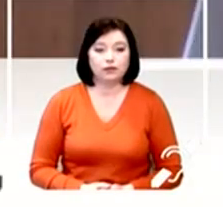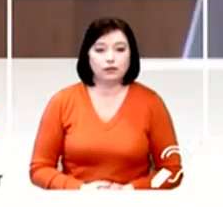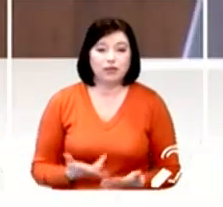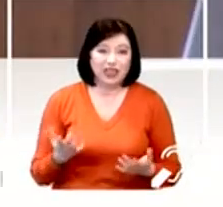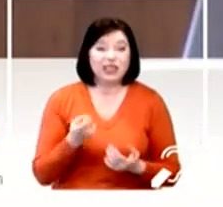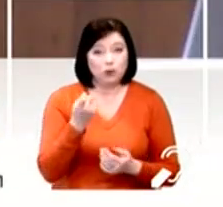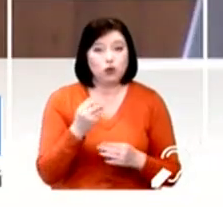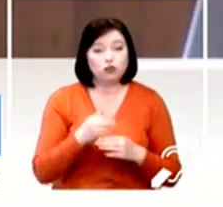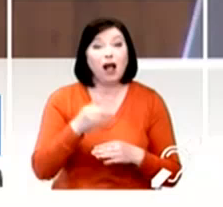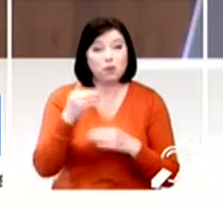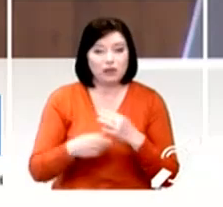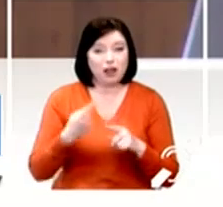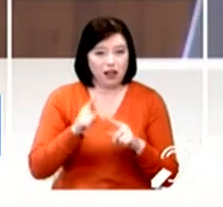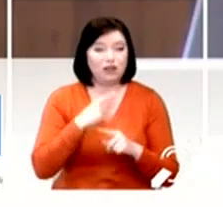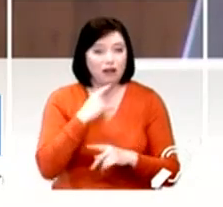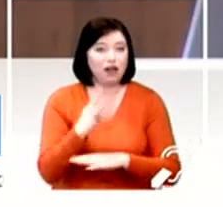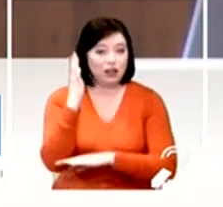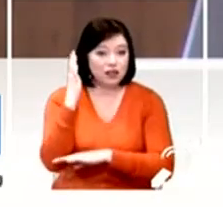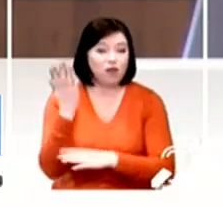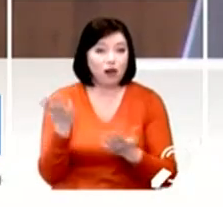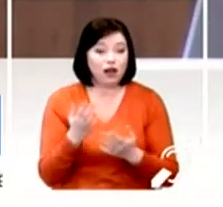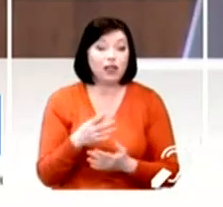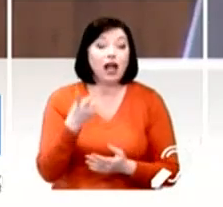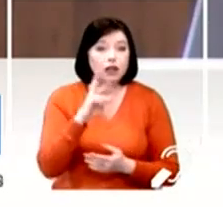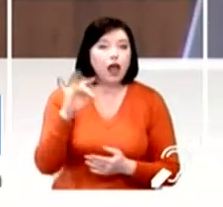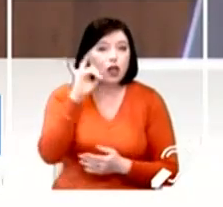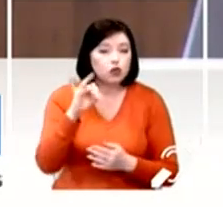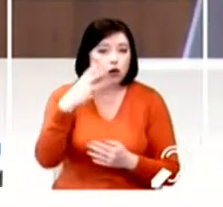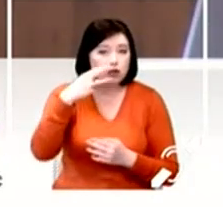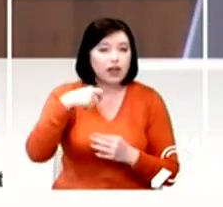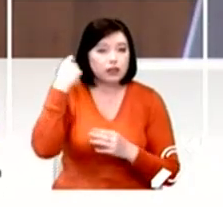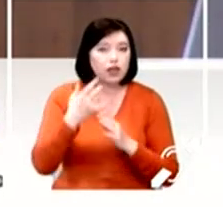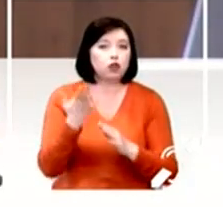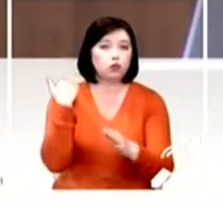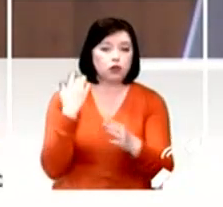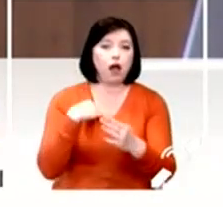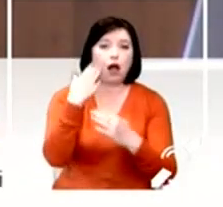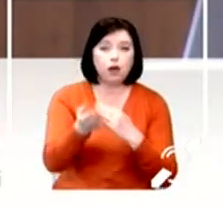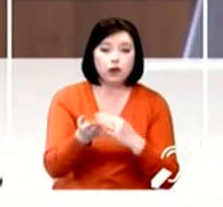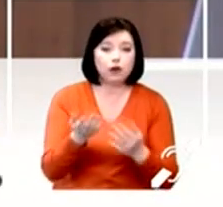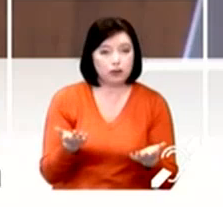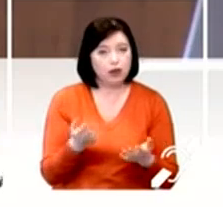Cam întârziat votul ăsta. Pentru istorie, 30 de ani încolo, 30 de ani încoace.